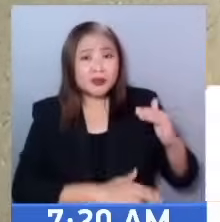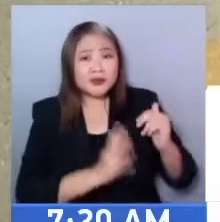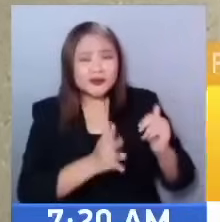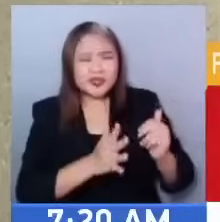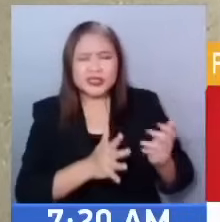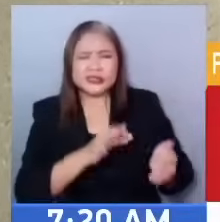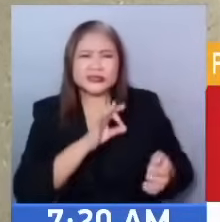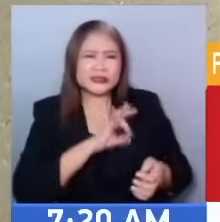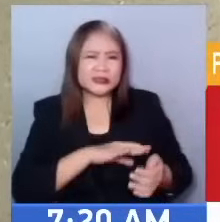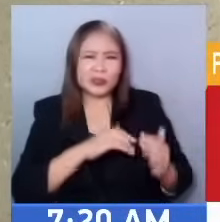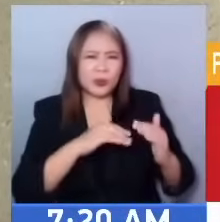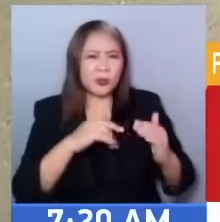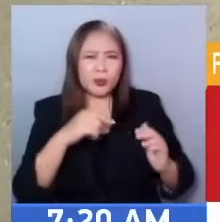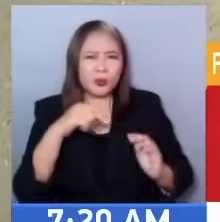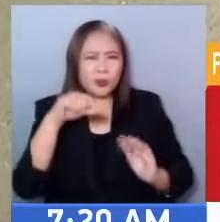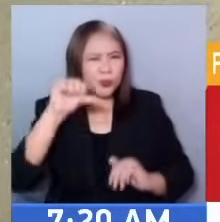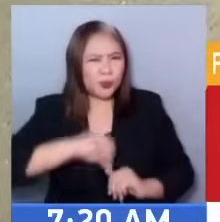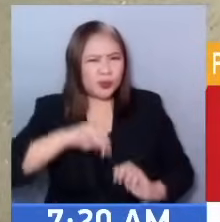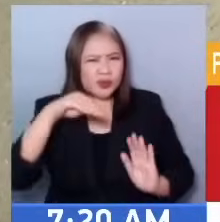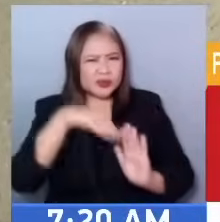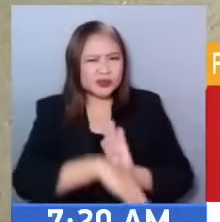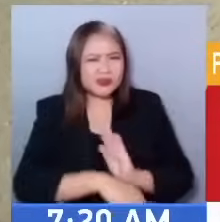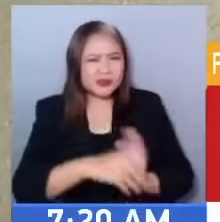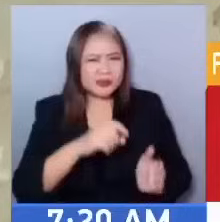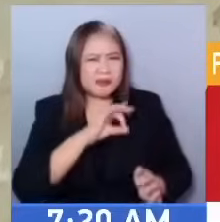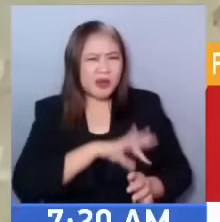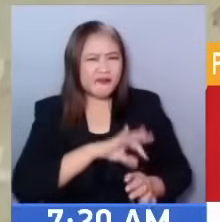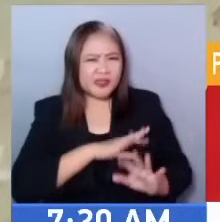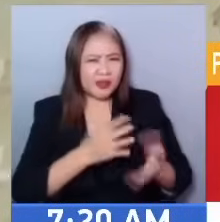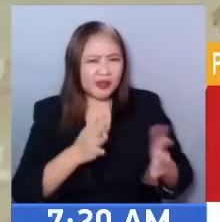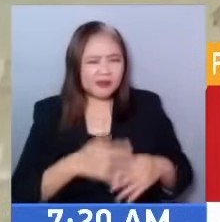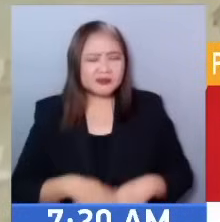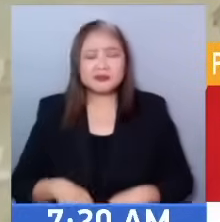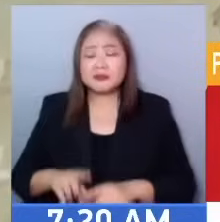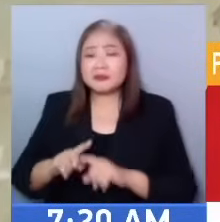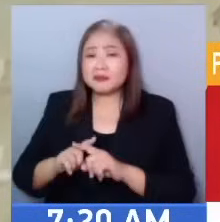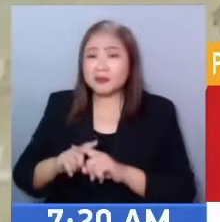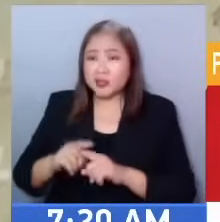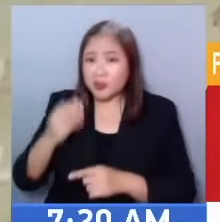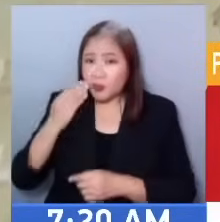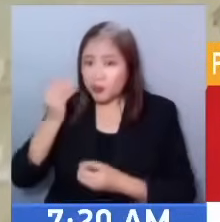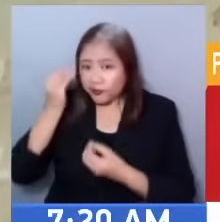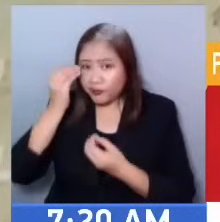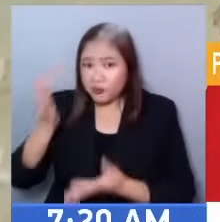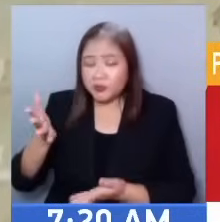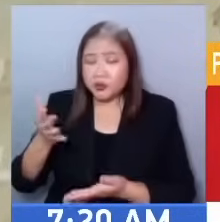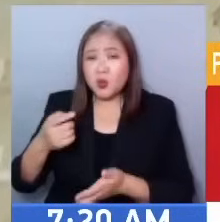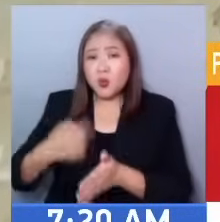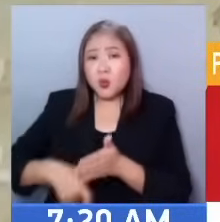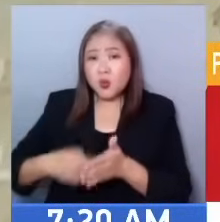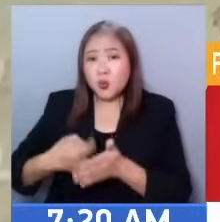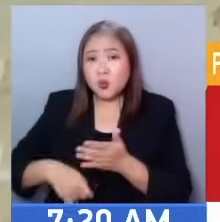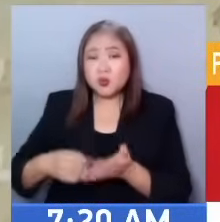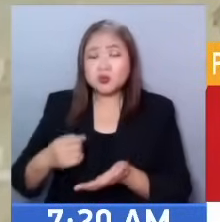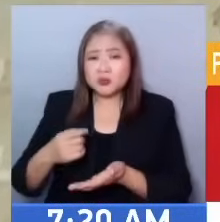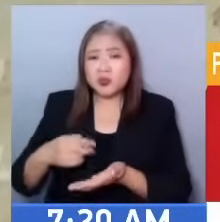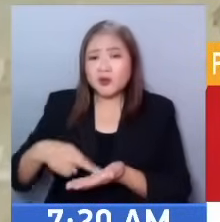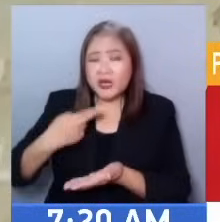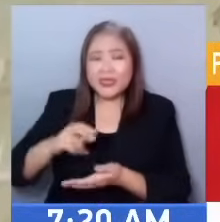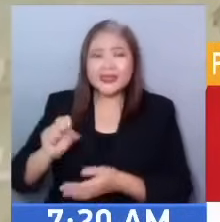1,500 kada araw. Alam mo, ang full costing ng palay is 13 pesos per kilo. May